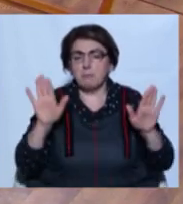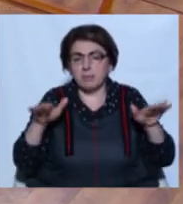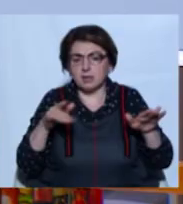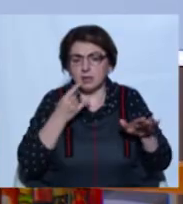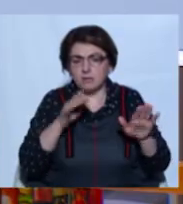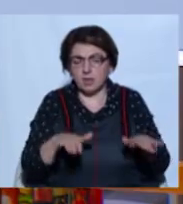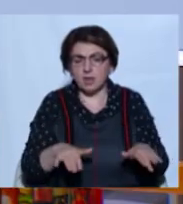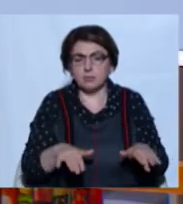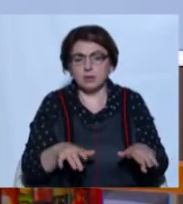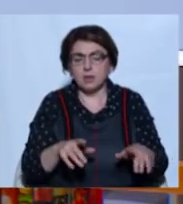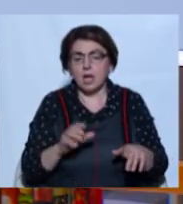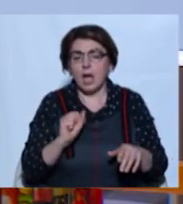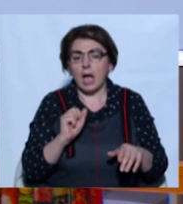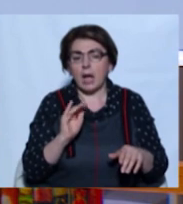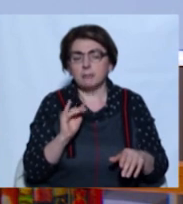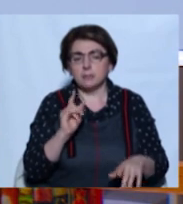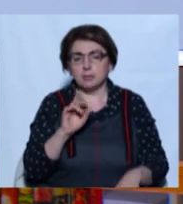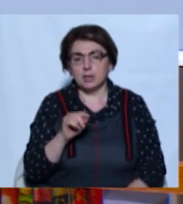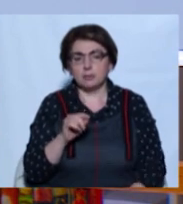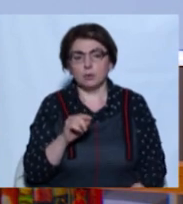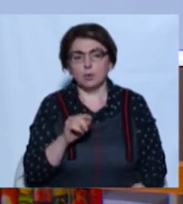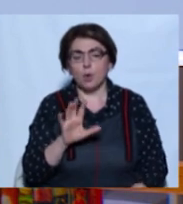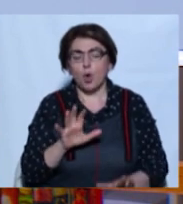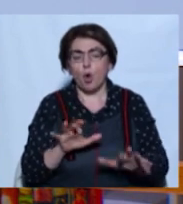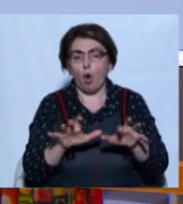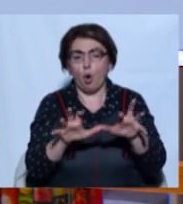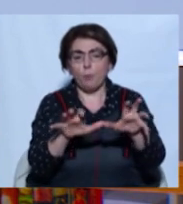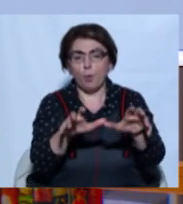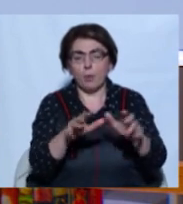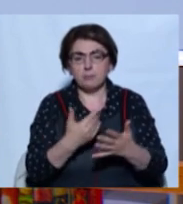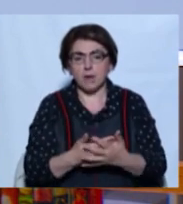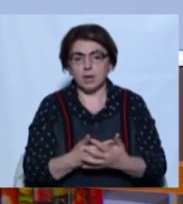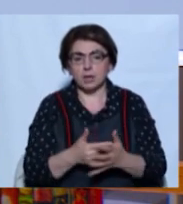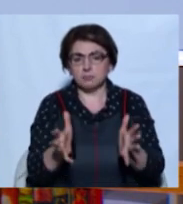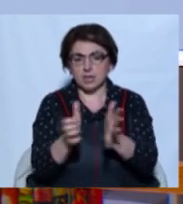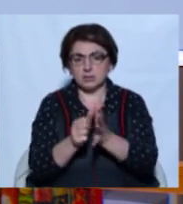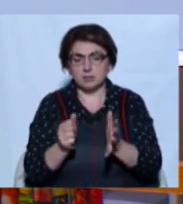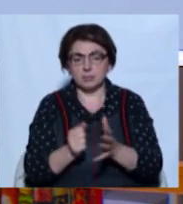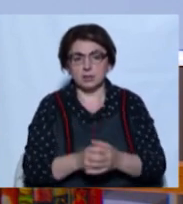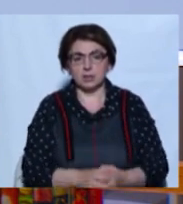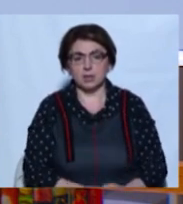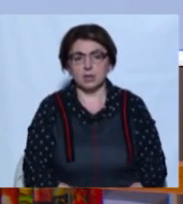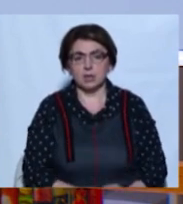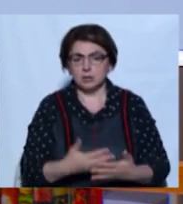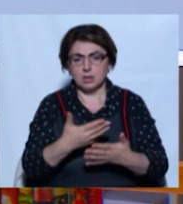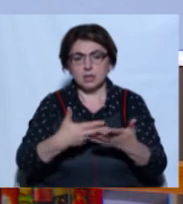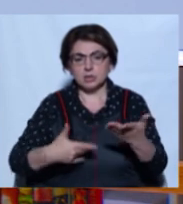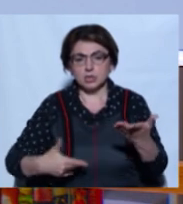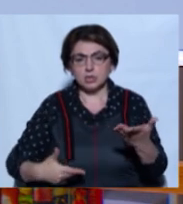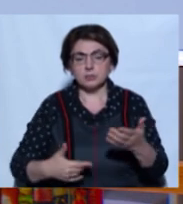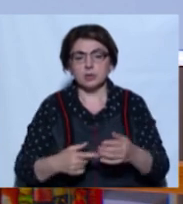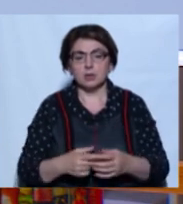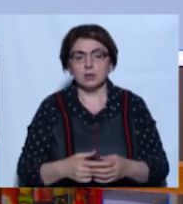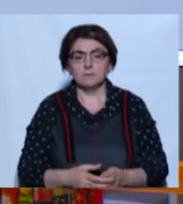ფრინველები, ამფიბიები, ობობა მაგალითად მტაცებელია და ასე შემდეგ.